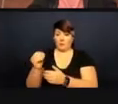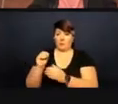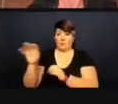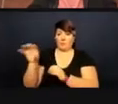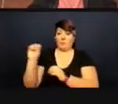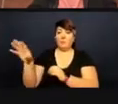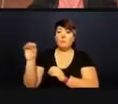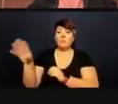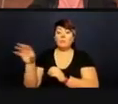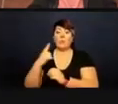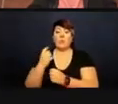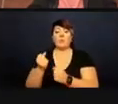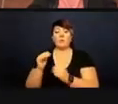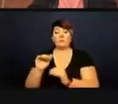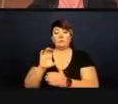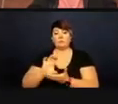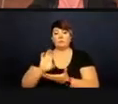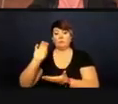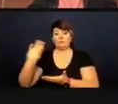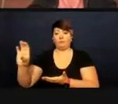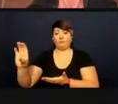Kuhusiana na ufadhili,